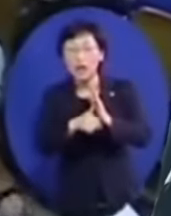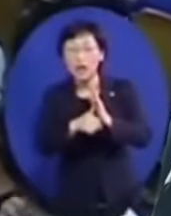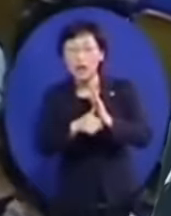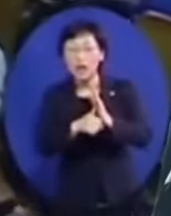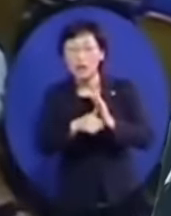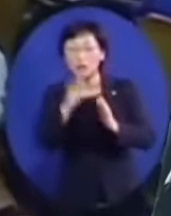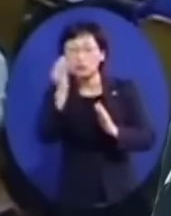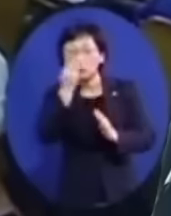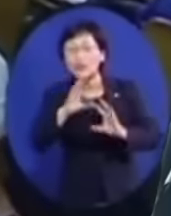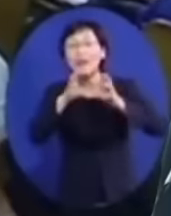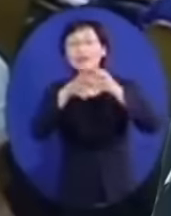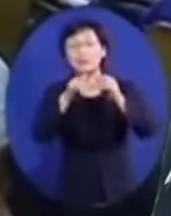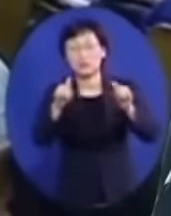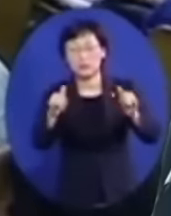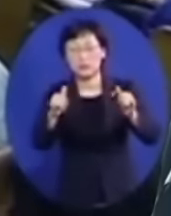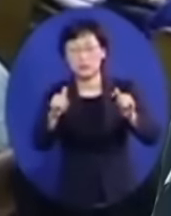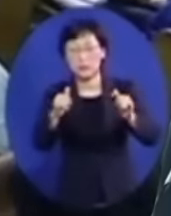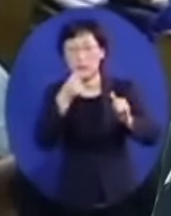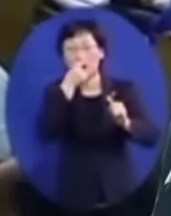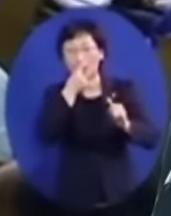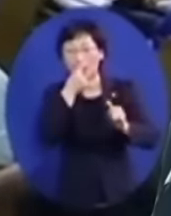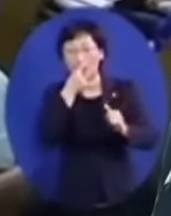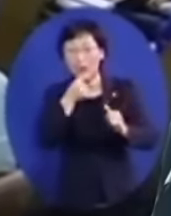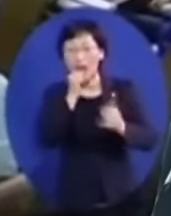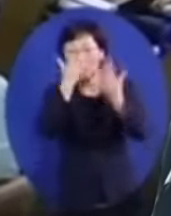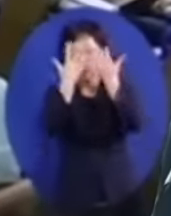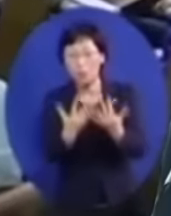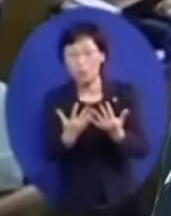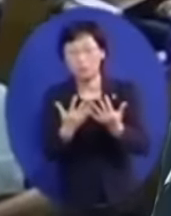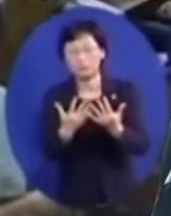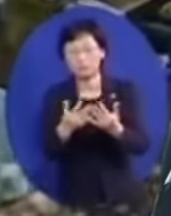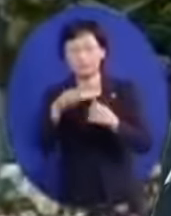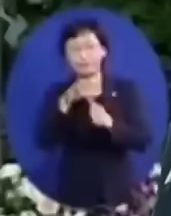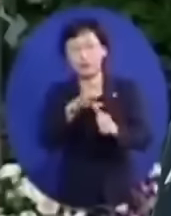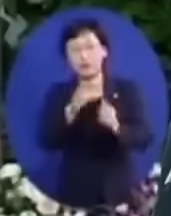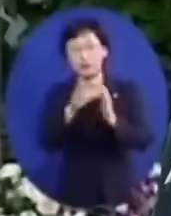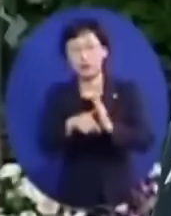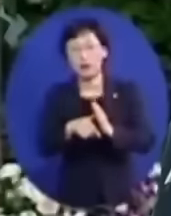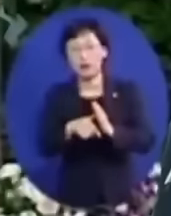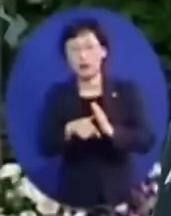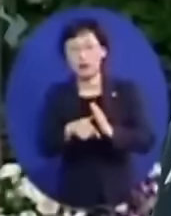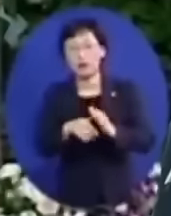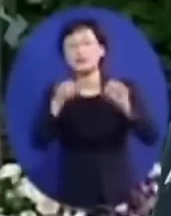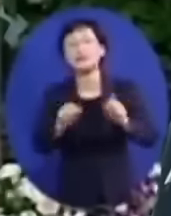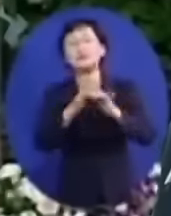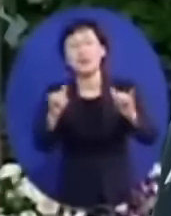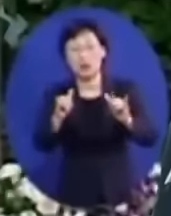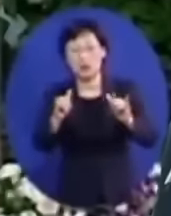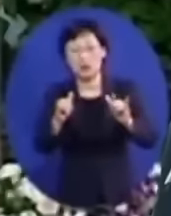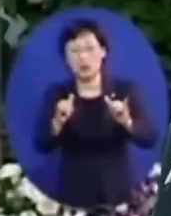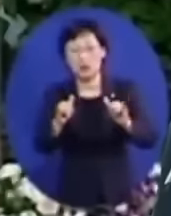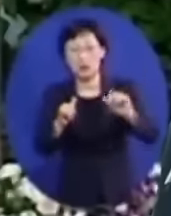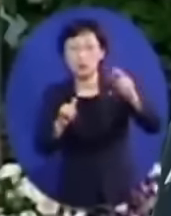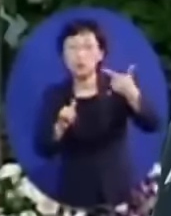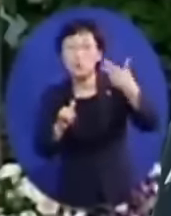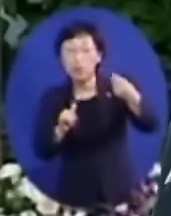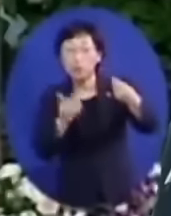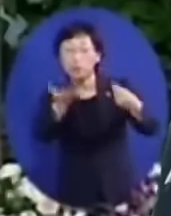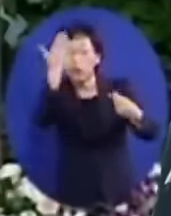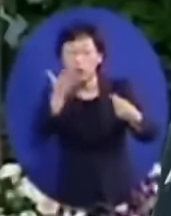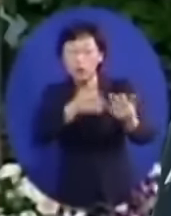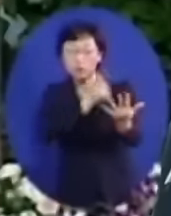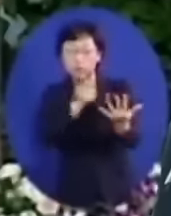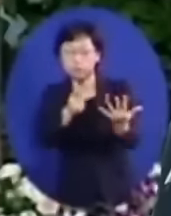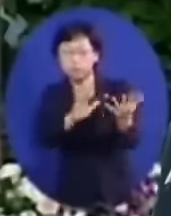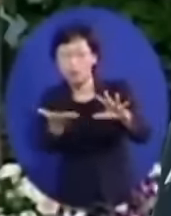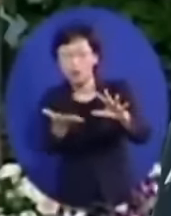잡혀서 살아나온 사람 중에 한 사람인 것입니다. 그리고 그는 600만 유대인이 참사를 당한 나치 수용소의